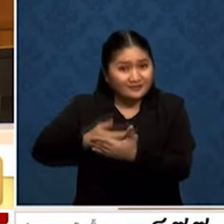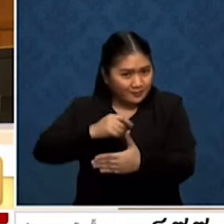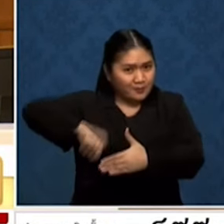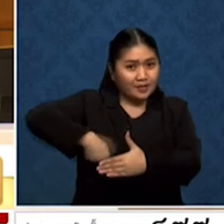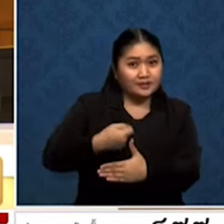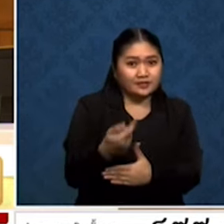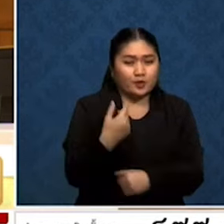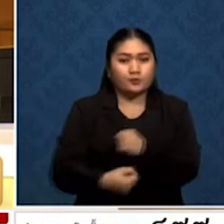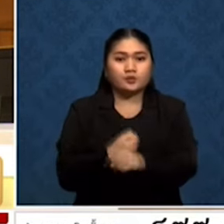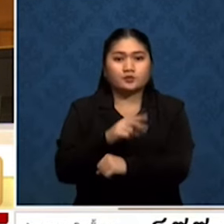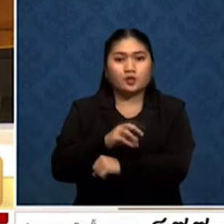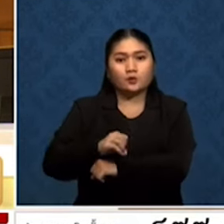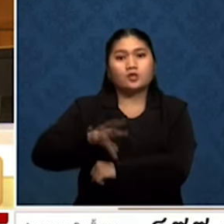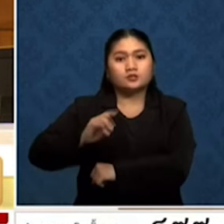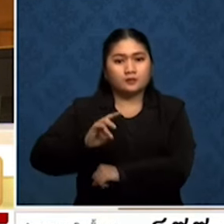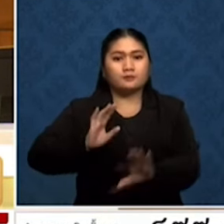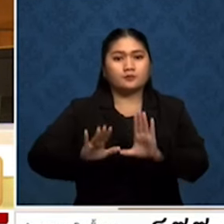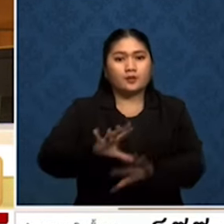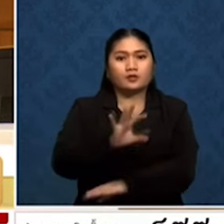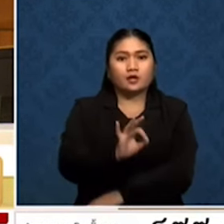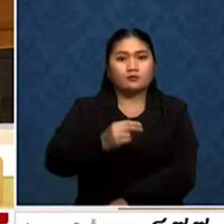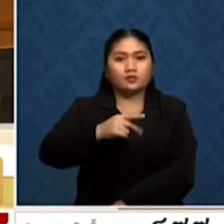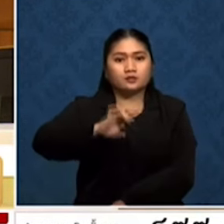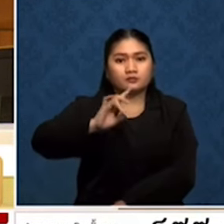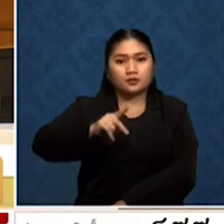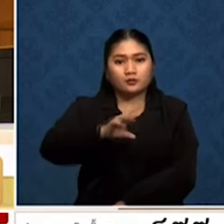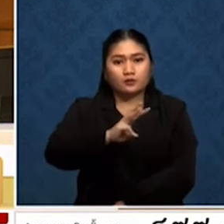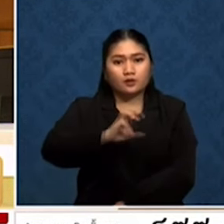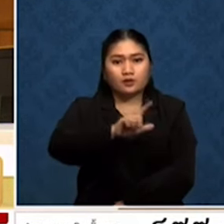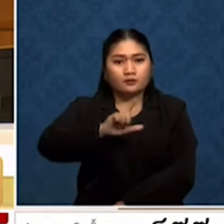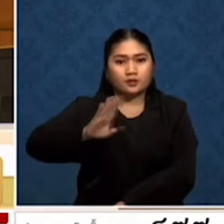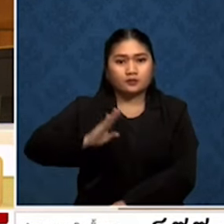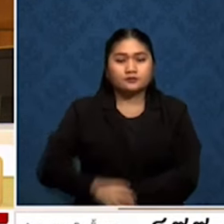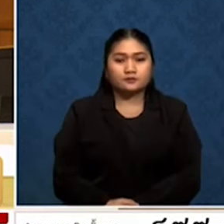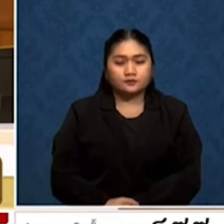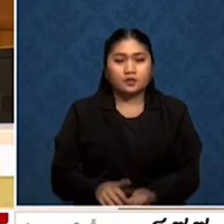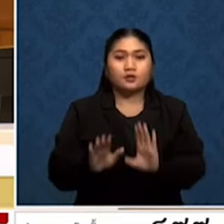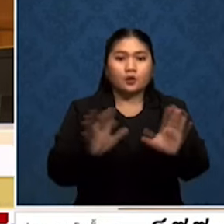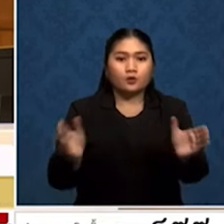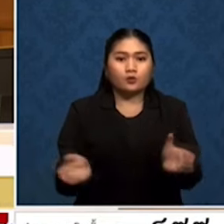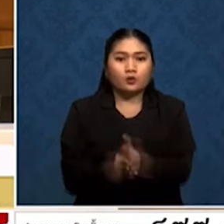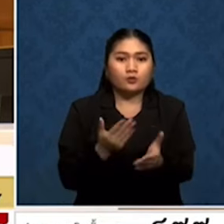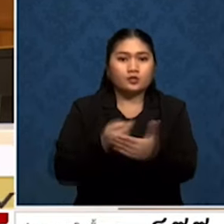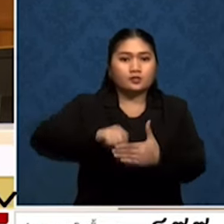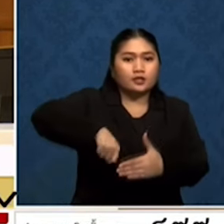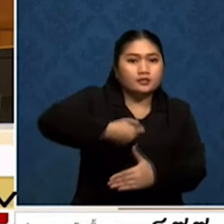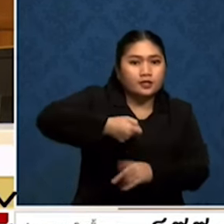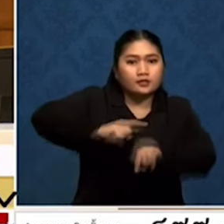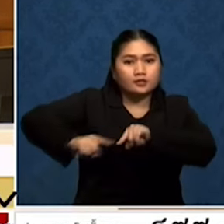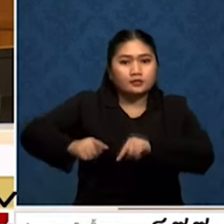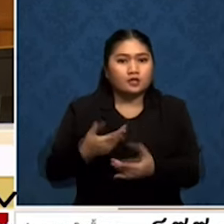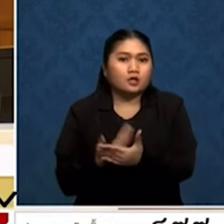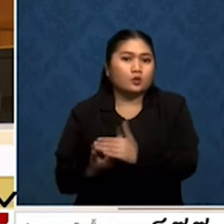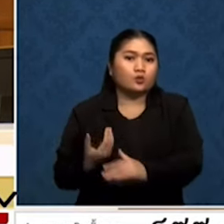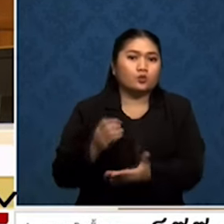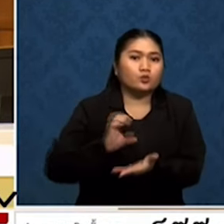ิมประจำปีก็ประมาณ 2,517 จำนวน 97,600 ล้บาทโดยเมอรวมกบรายจ่ายลงทุนตามพ